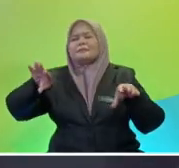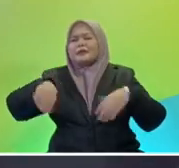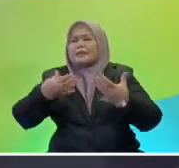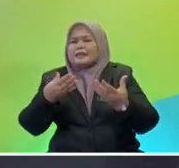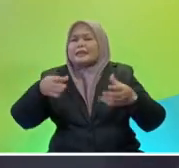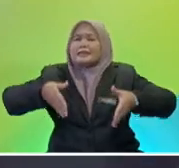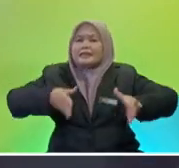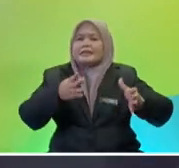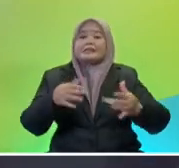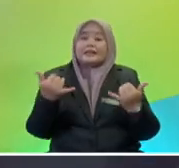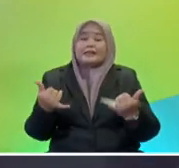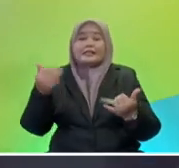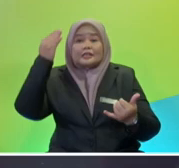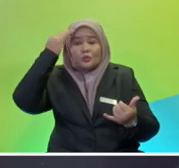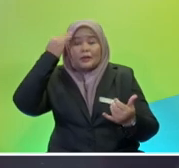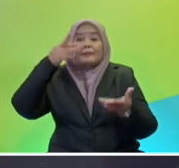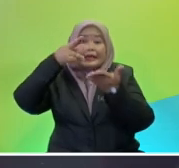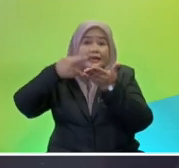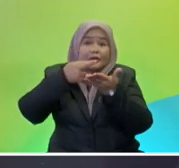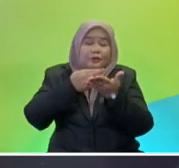kita tidak tahu juga tentang perekodan